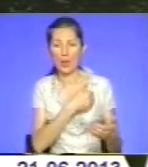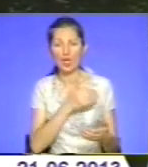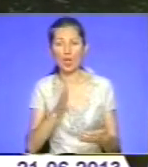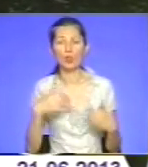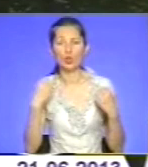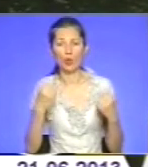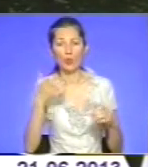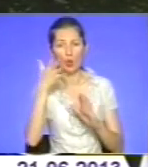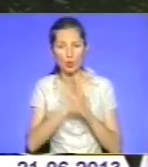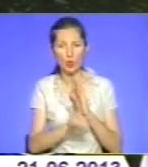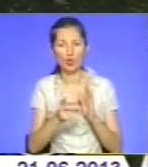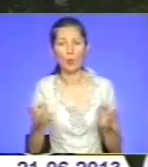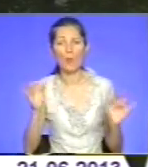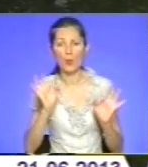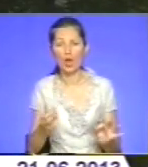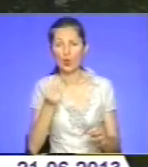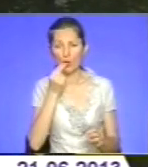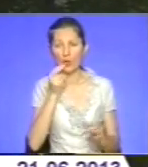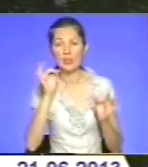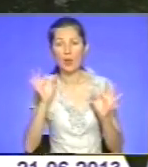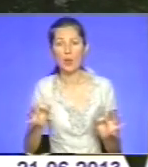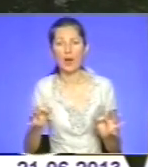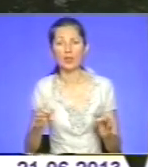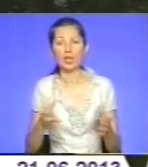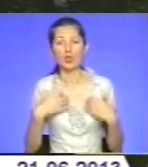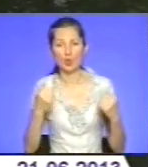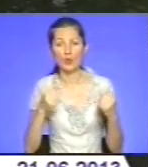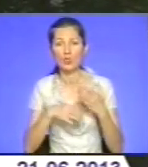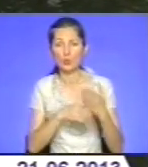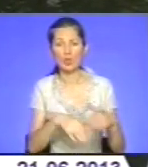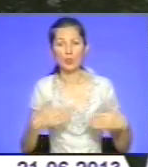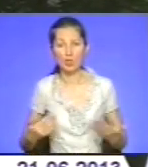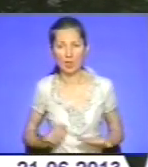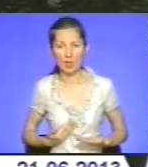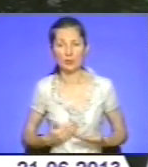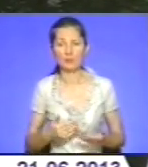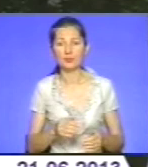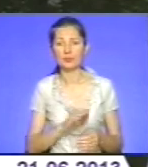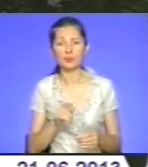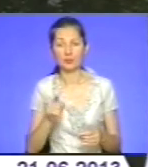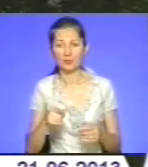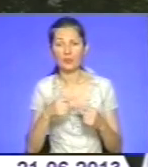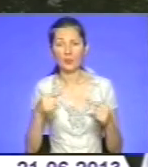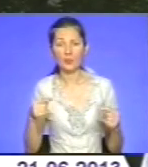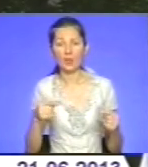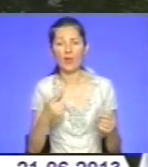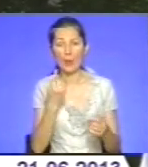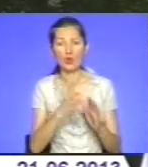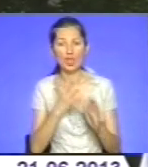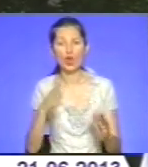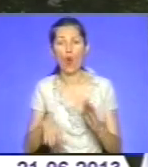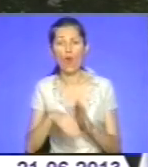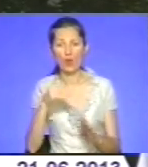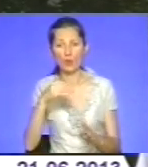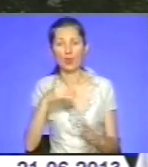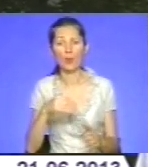харчується, правильний спосіб життя, здоровий спосіб життя. Він насправді не в тих інструментах. Він в першу чергу в виборі батьків, в